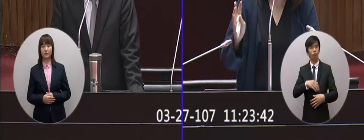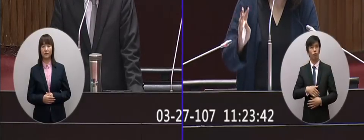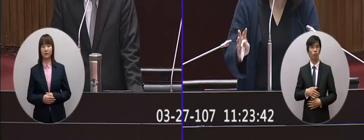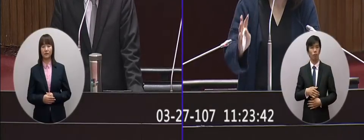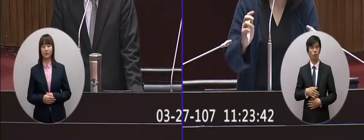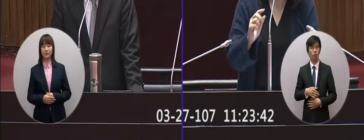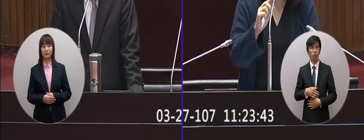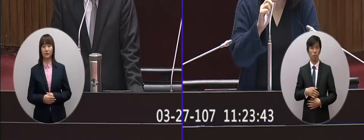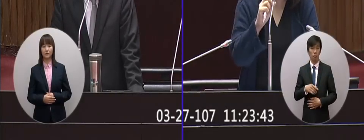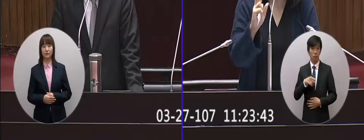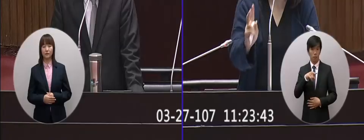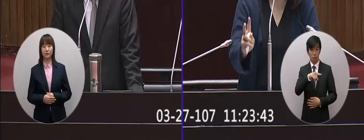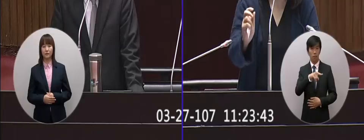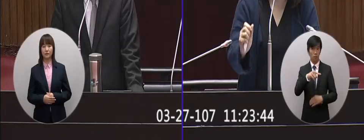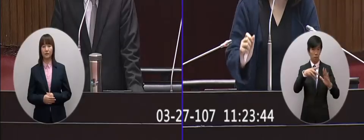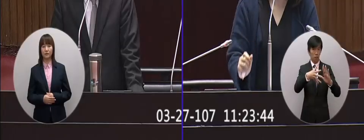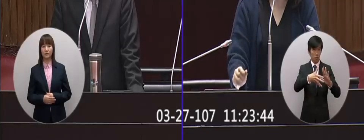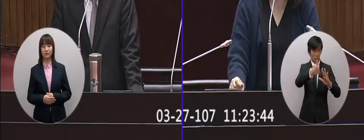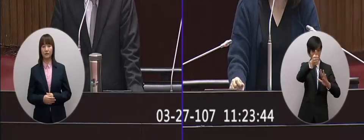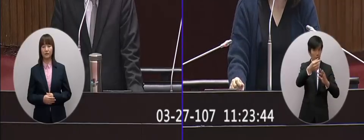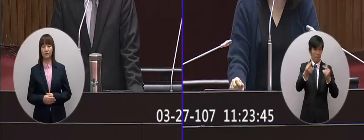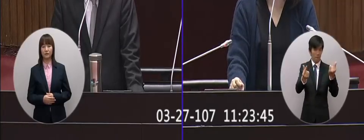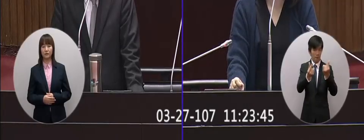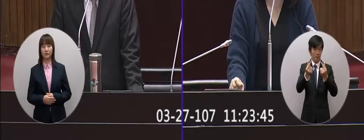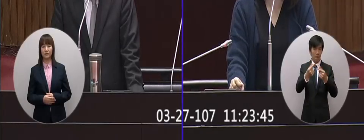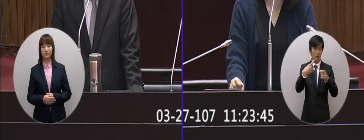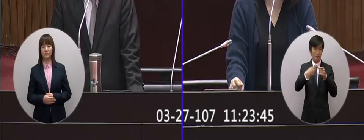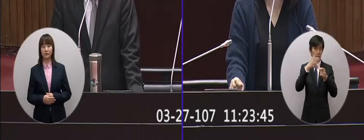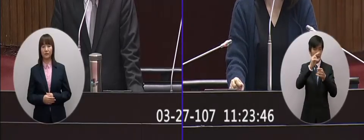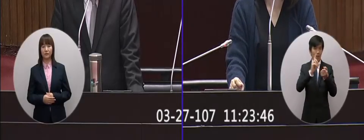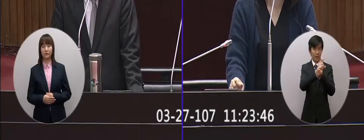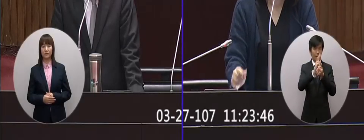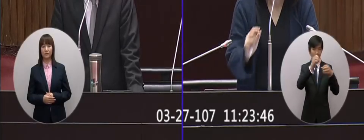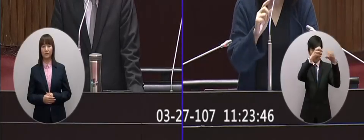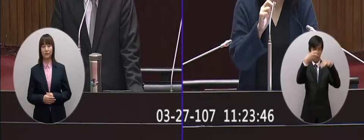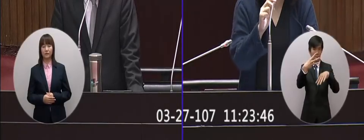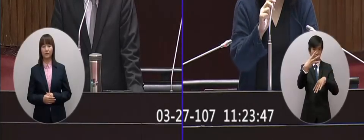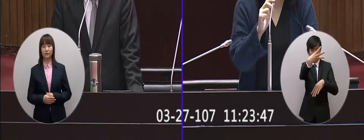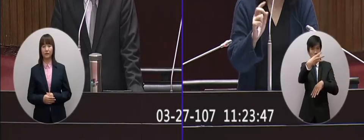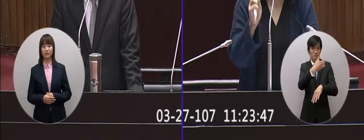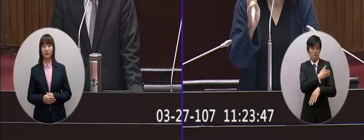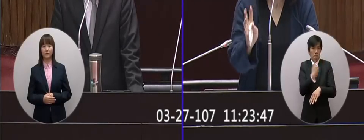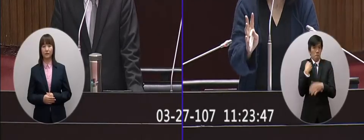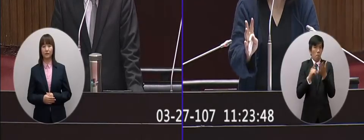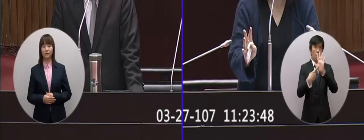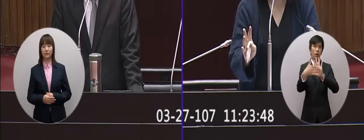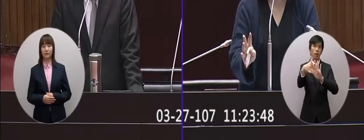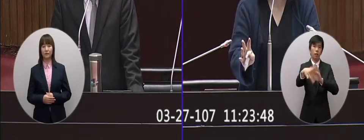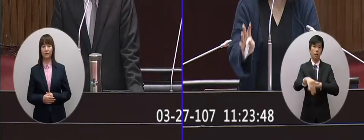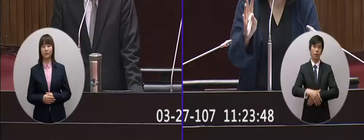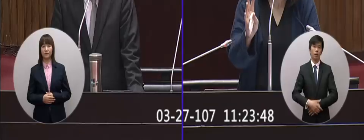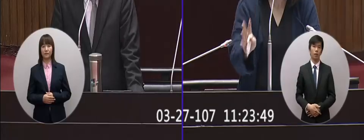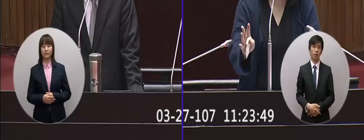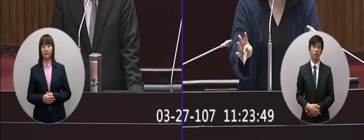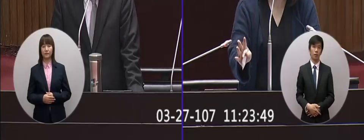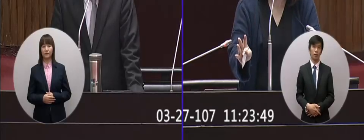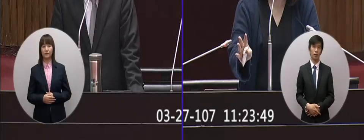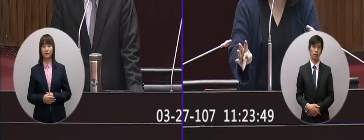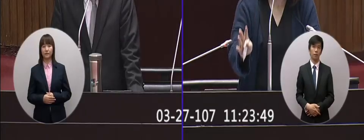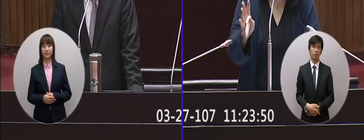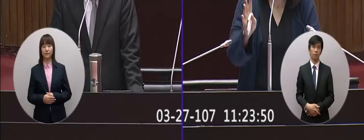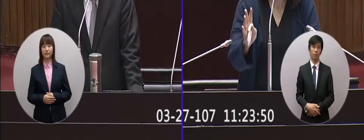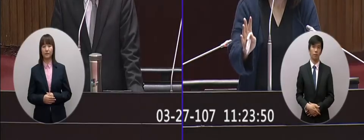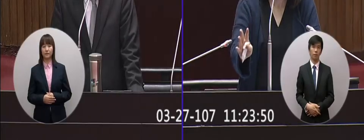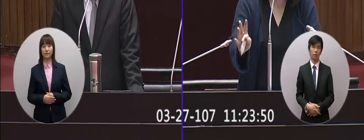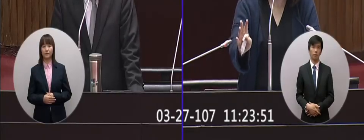长您发挥你这个米其林3星的这样的一个功力哦。所以呢，希望就是说接下